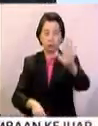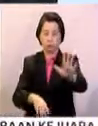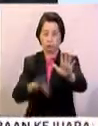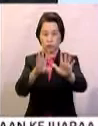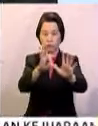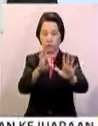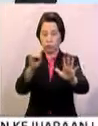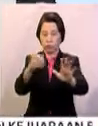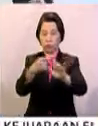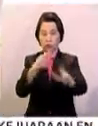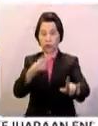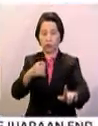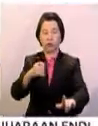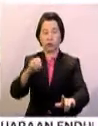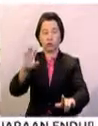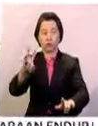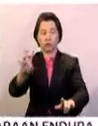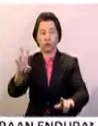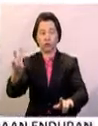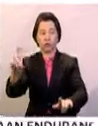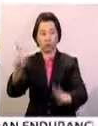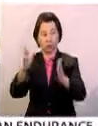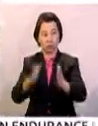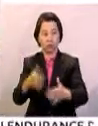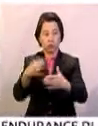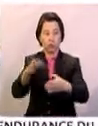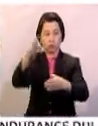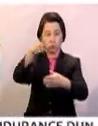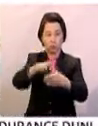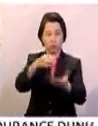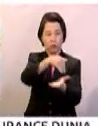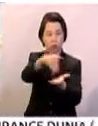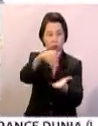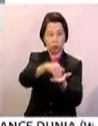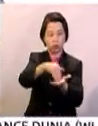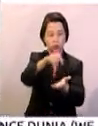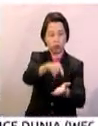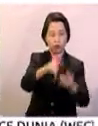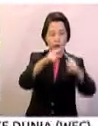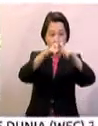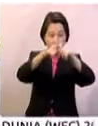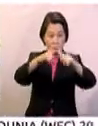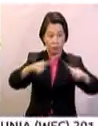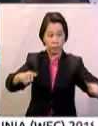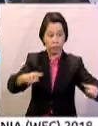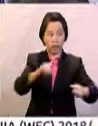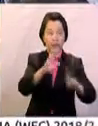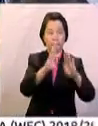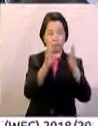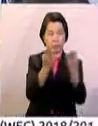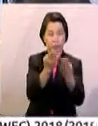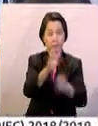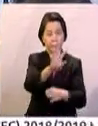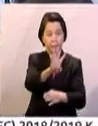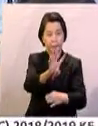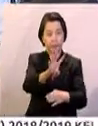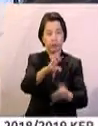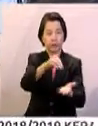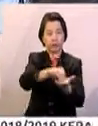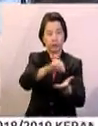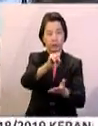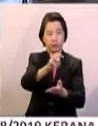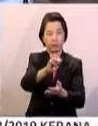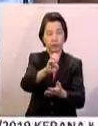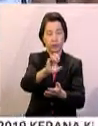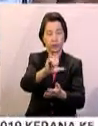590 daripada 761 orang pengundi telah mengundi di pusat mengundi Dewan Serbaguna Batalion 4 PGA Semenyih. Dan